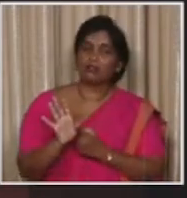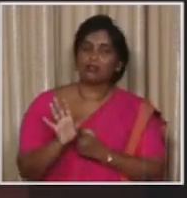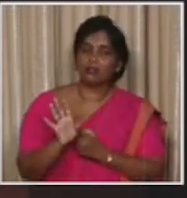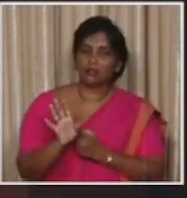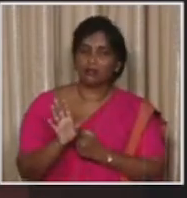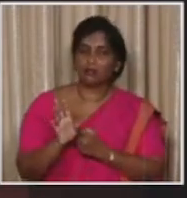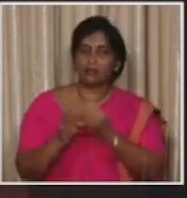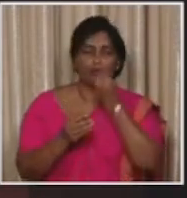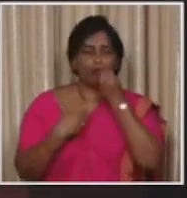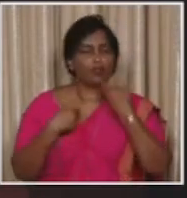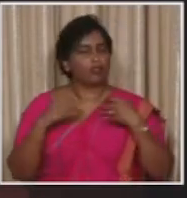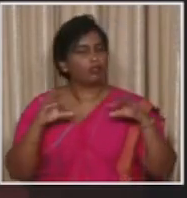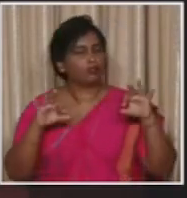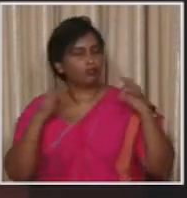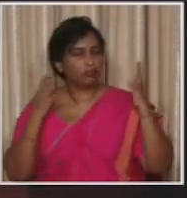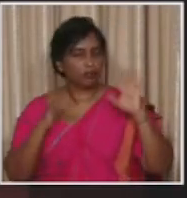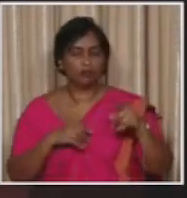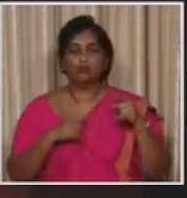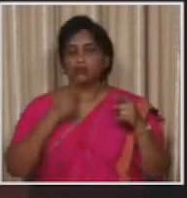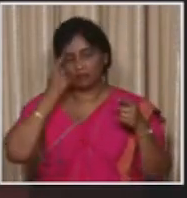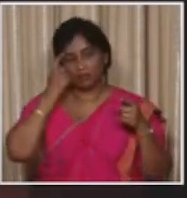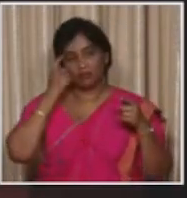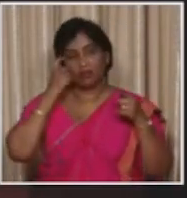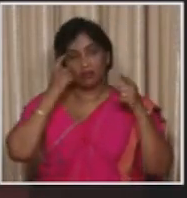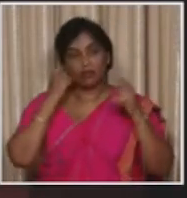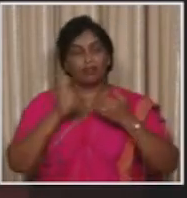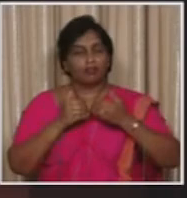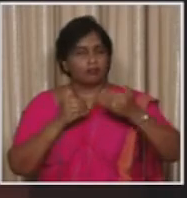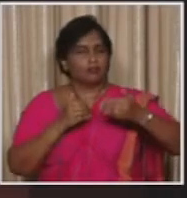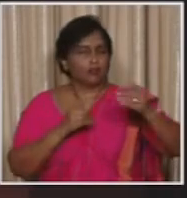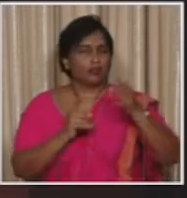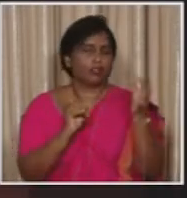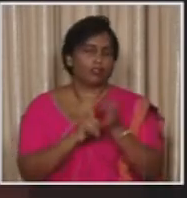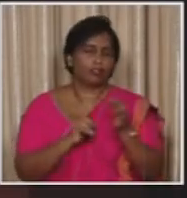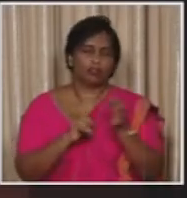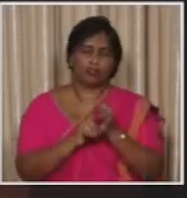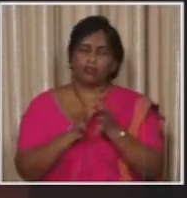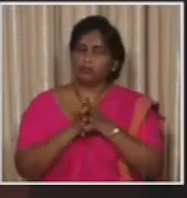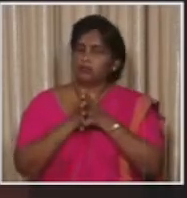මන්ද පෝෂණයට ලක් වෙනකොට එල් එන්නම දරිද්‍රතාවය